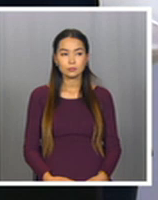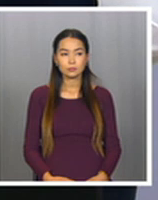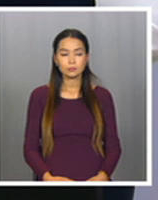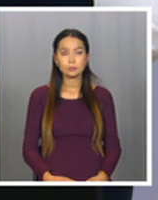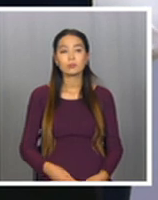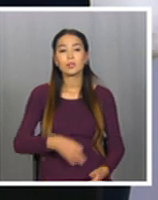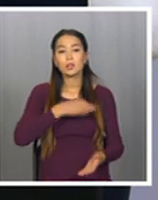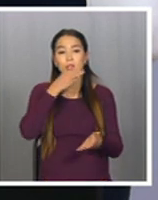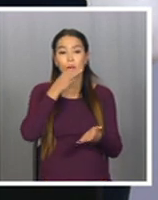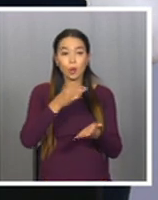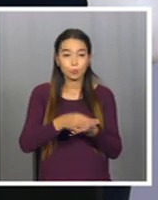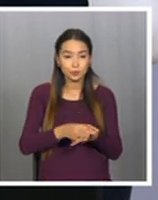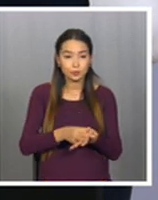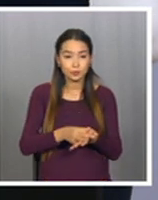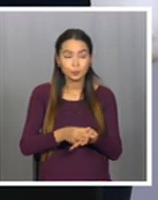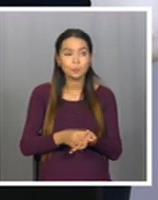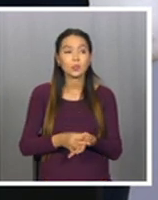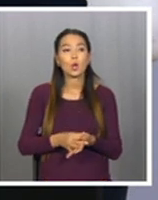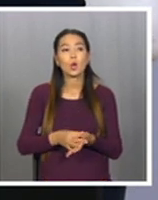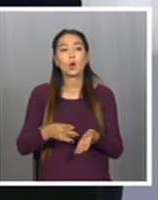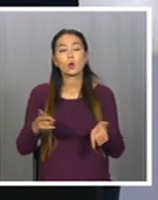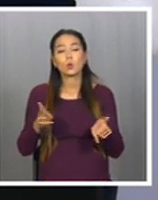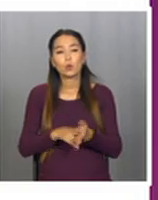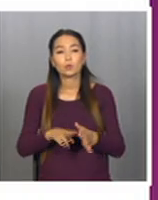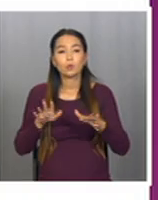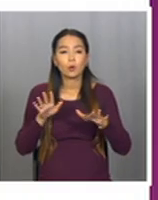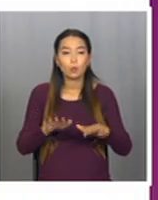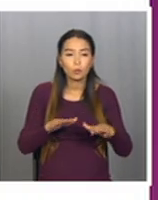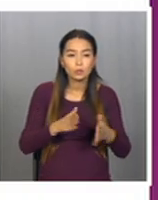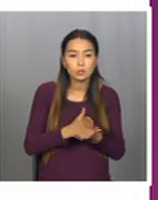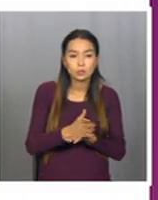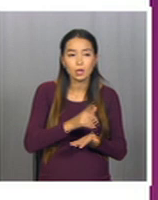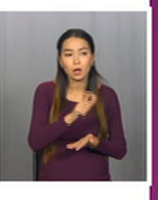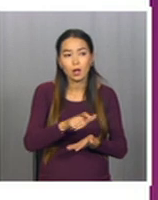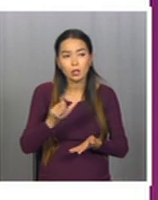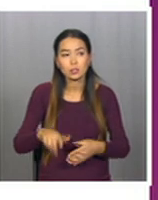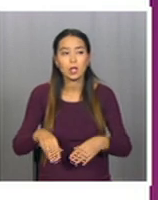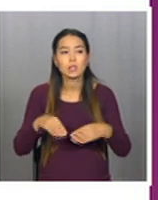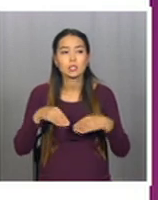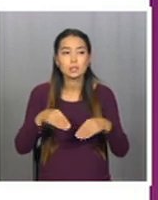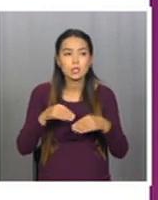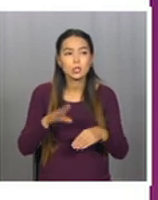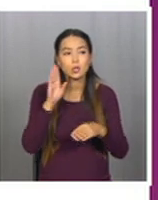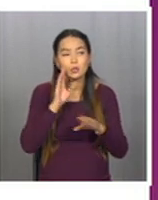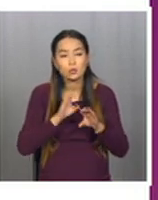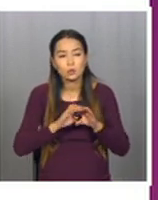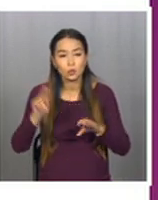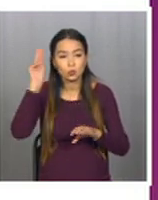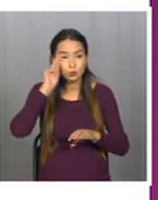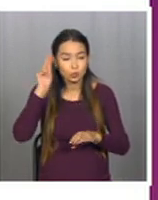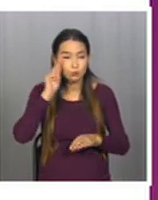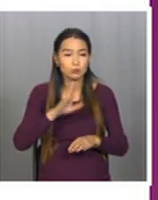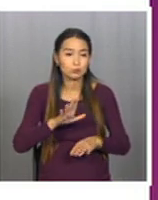Жауабы. Көшпелілер отырықшы халықтан егістікті суару жүйесін меңгерді. Тұрғын үй